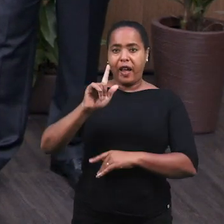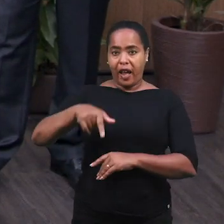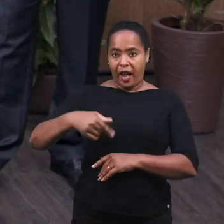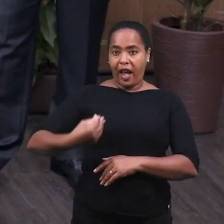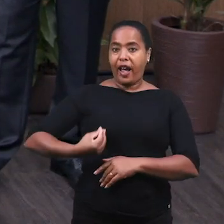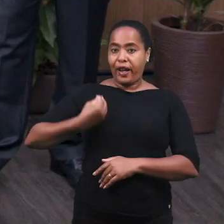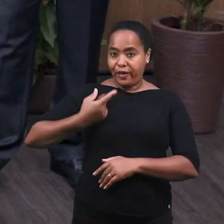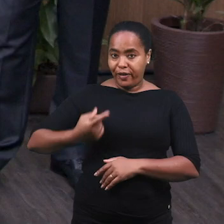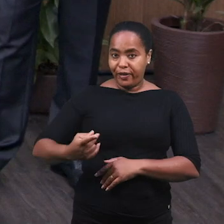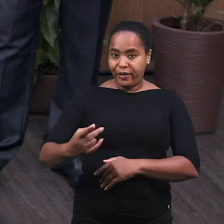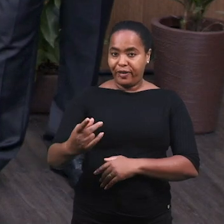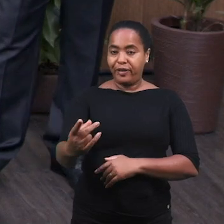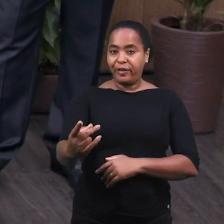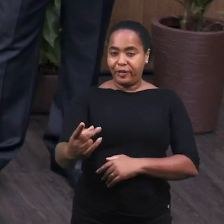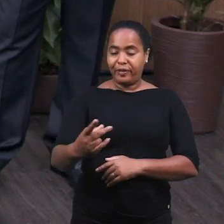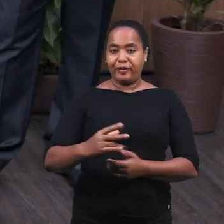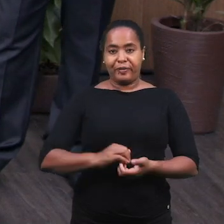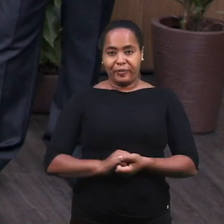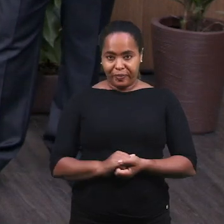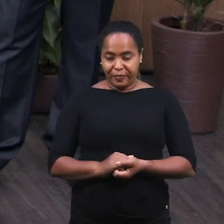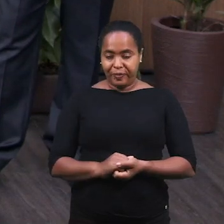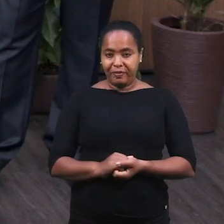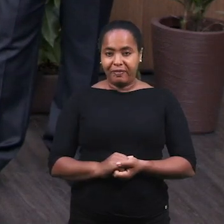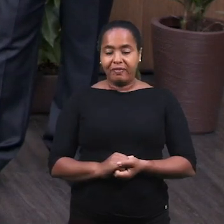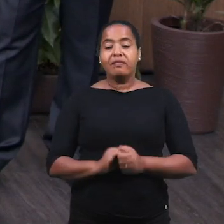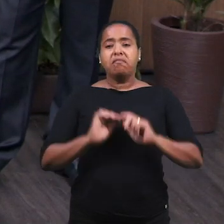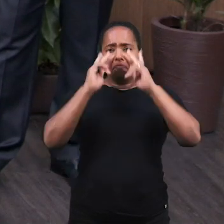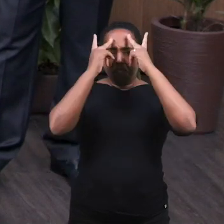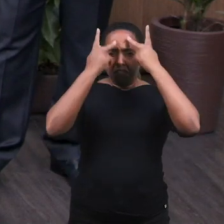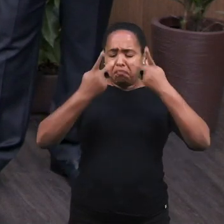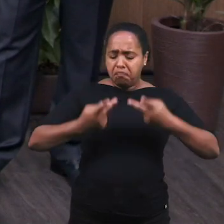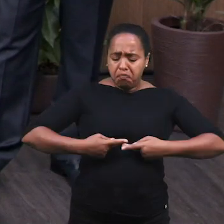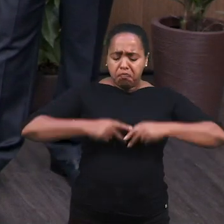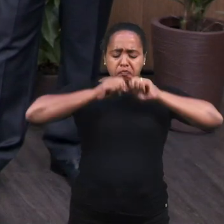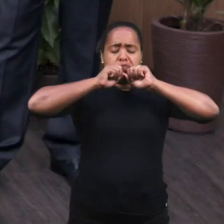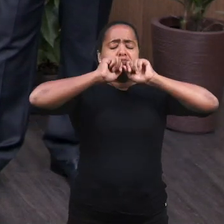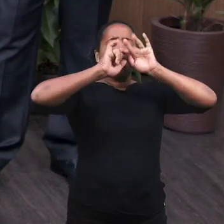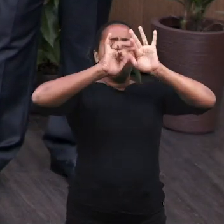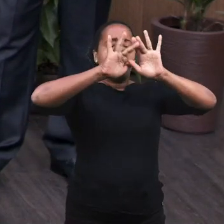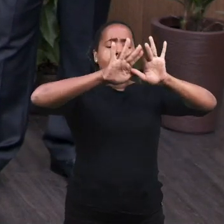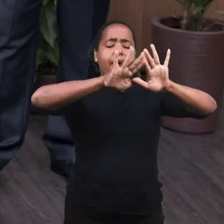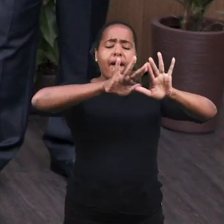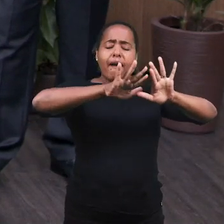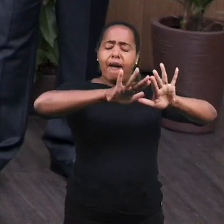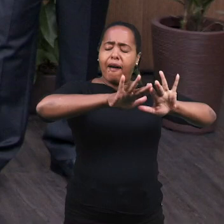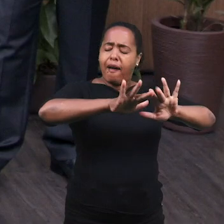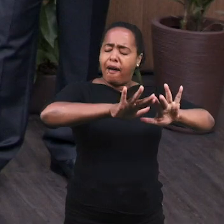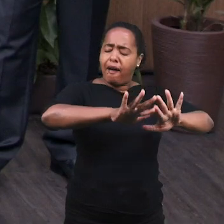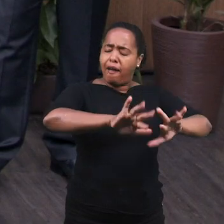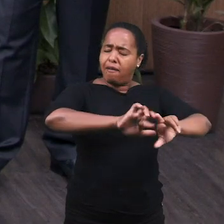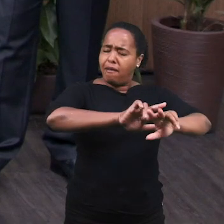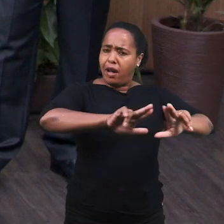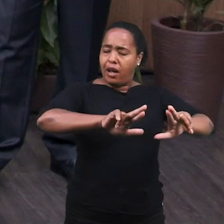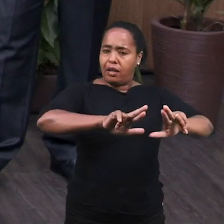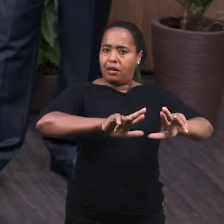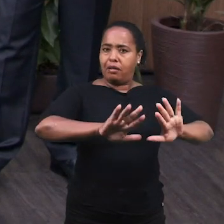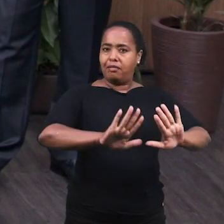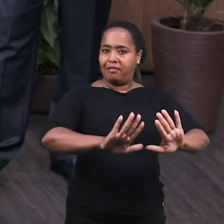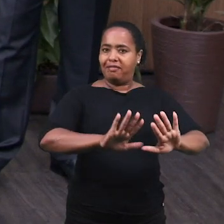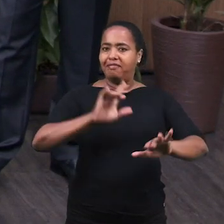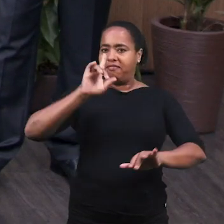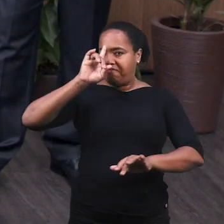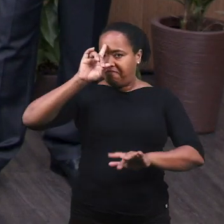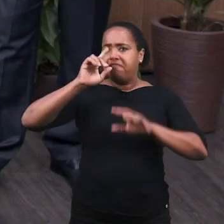тема Библии. Послание Господа Иисуса, жизнь вечная. Человек может получить множество благословений от